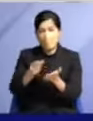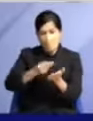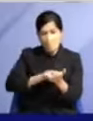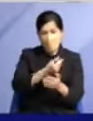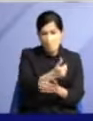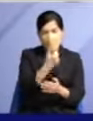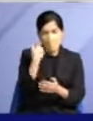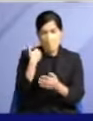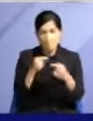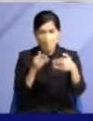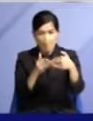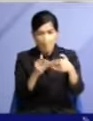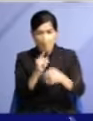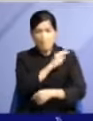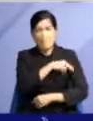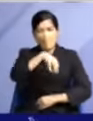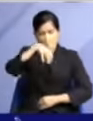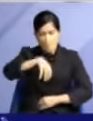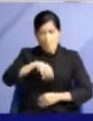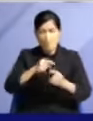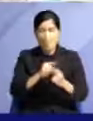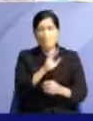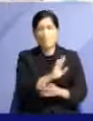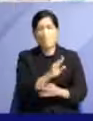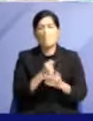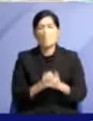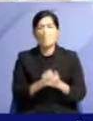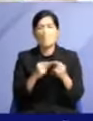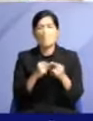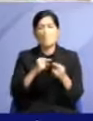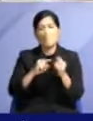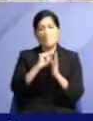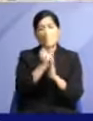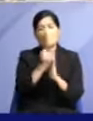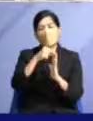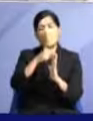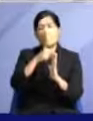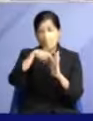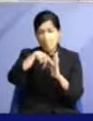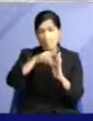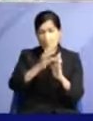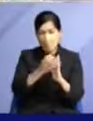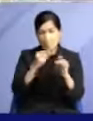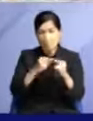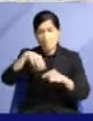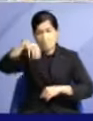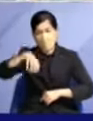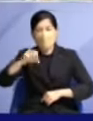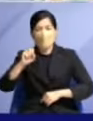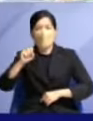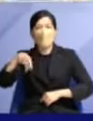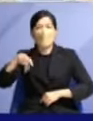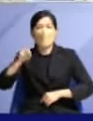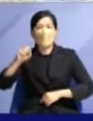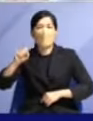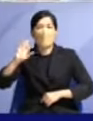ที่โรงพยาบาลฉีดวัคซีนค่ะสำนักงานสาธารณสุขจังหวัดและสปสช.ค่ะ13เขตนะคะทั่วประเท